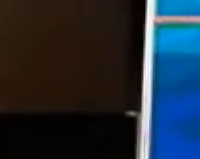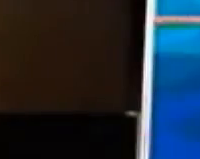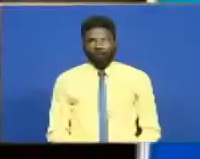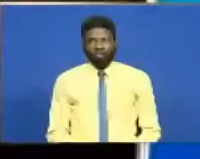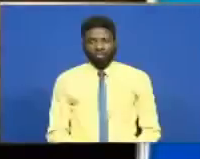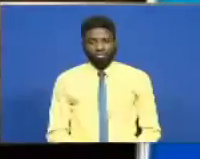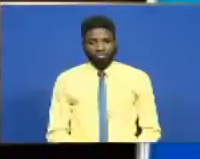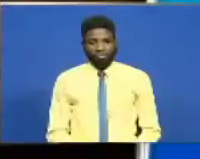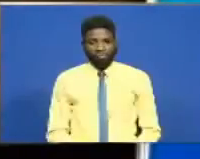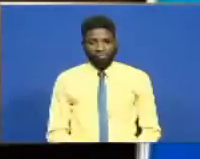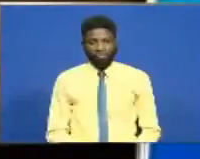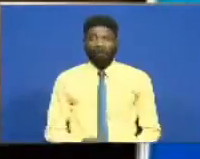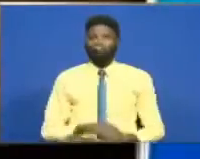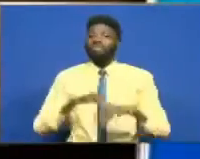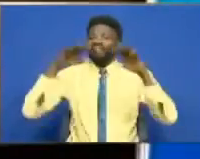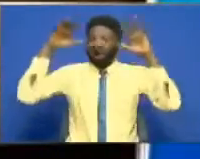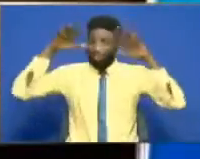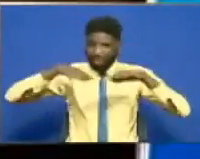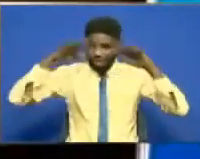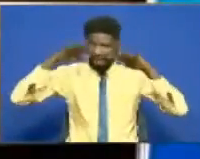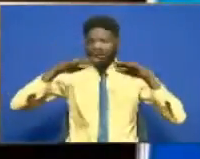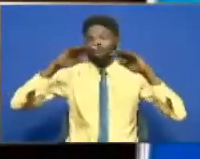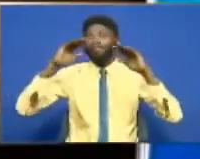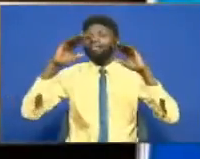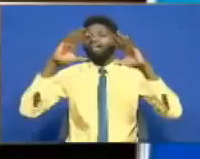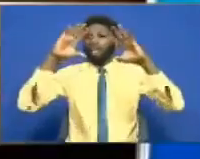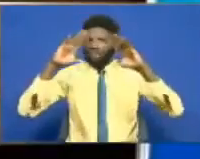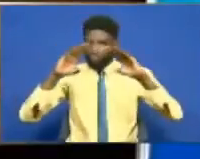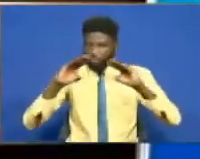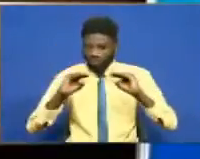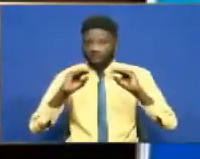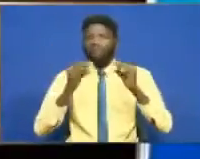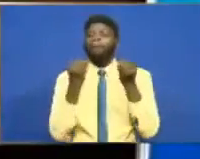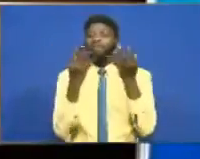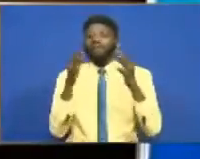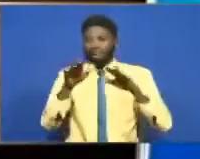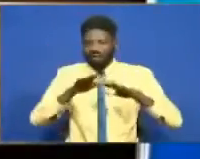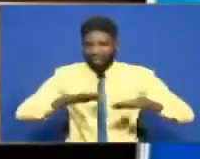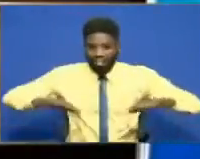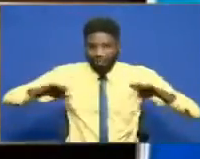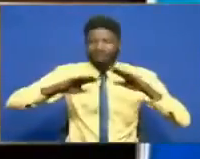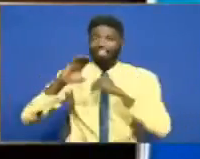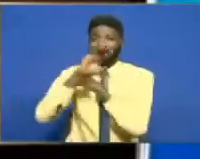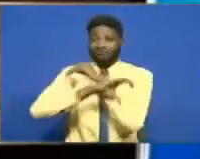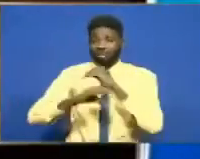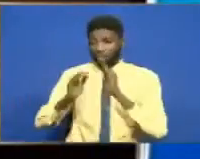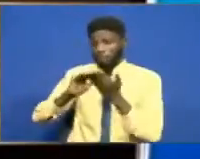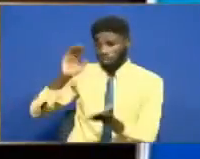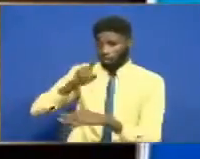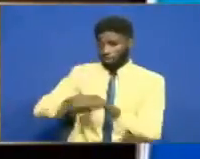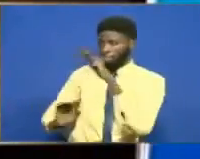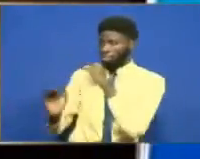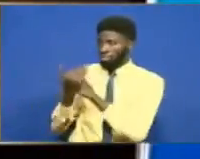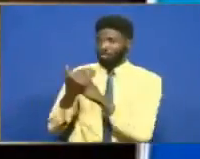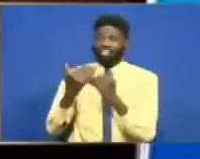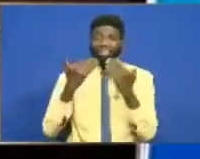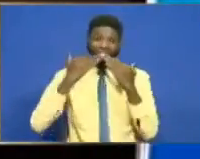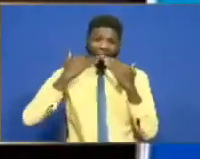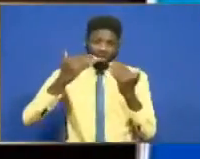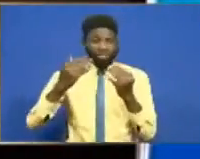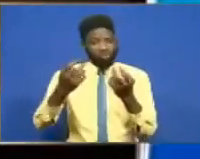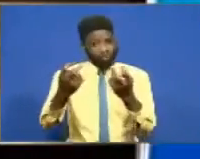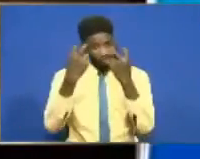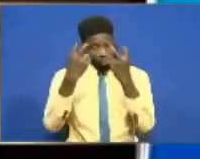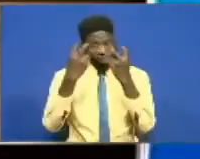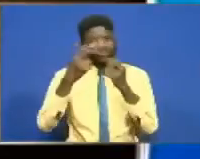Mvua mtazamaji inaendelea kupungua katika maeneo mengi ya nchi hasa nyakati za asubuhi. Shukrani sana kwa kujiunga nami.